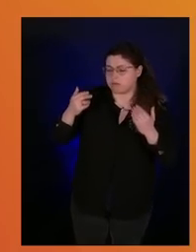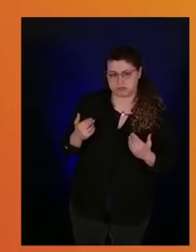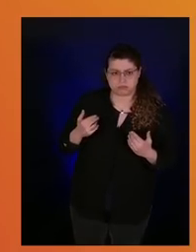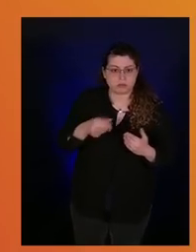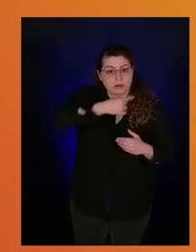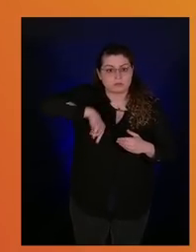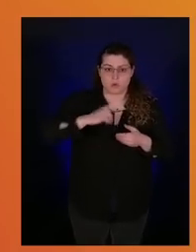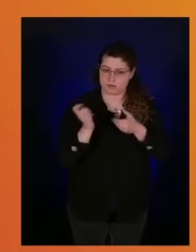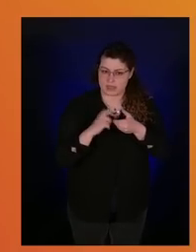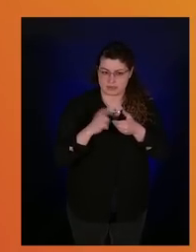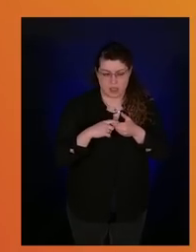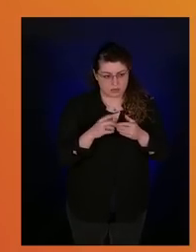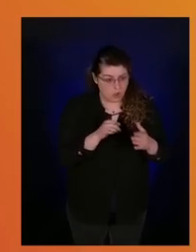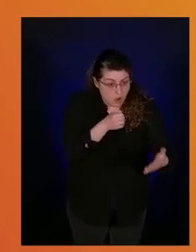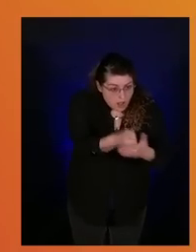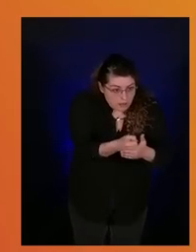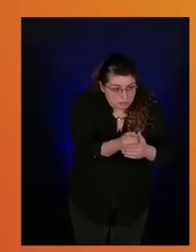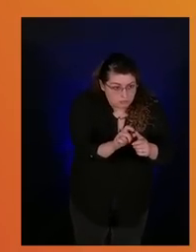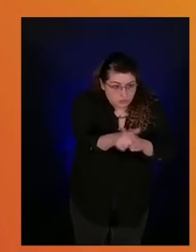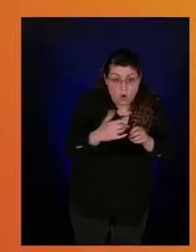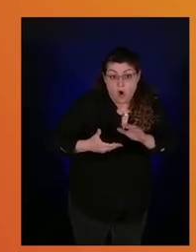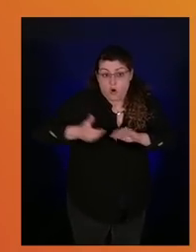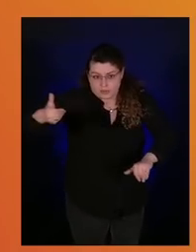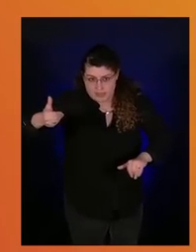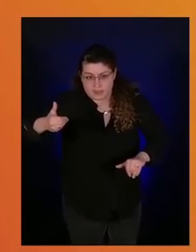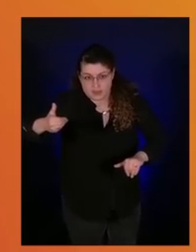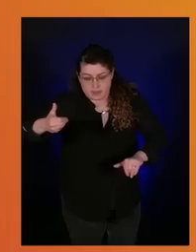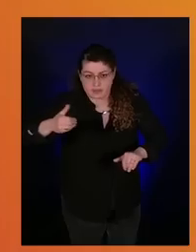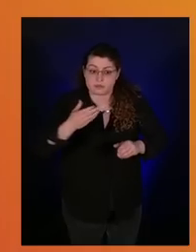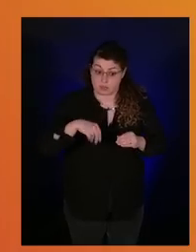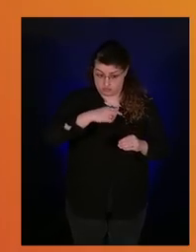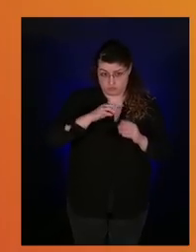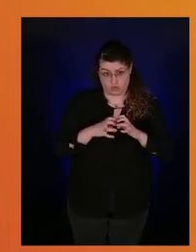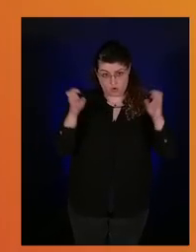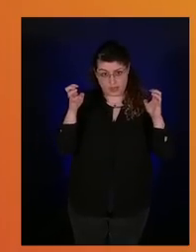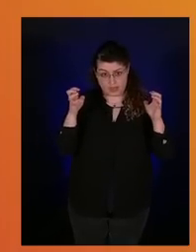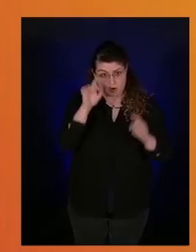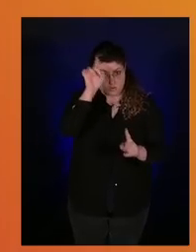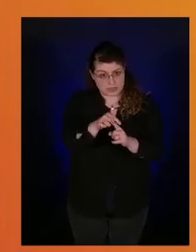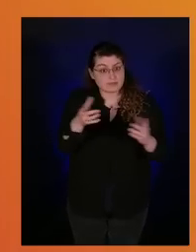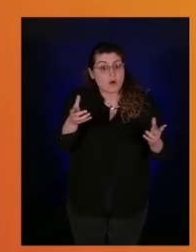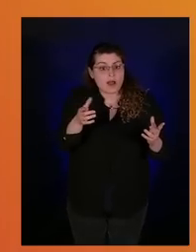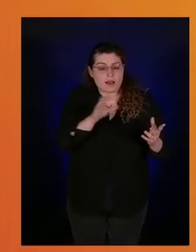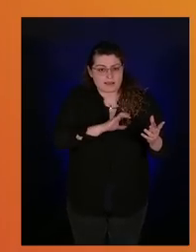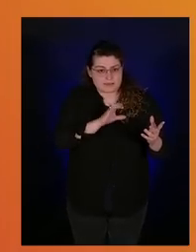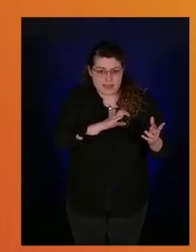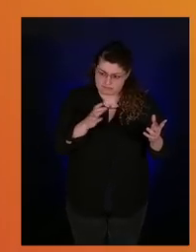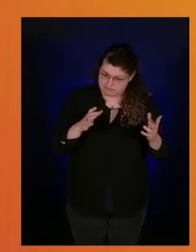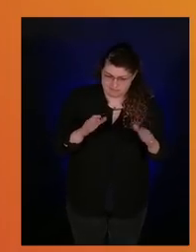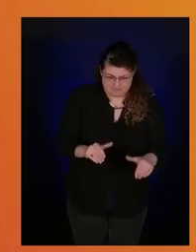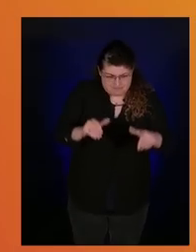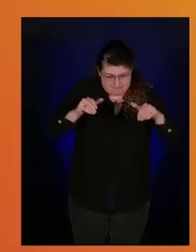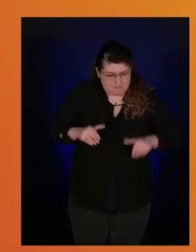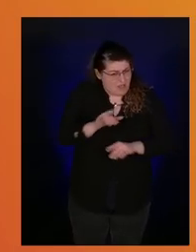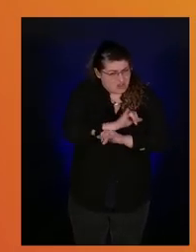s'est engagé jusqu'au retrait. Et l'une des premières décisions de ce congrès doit être de valider qu'il n'y aura aucun recul de notre